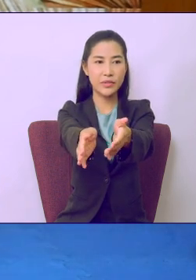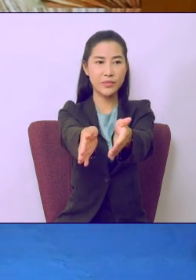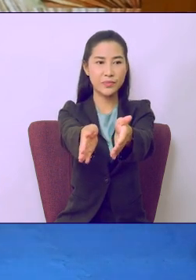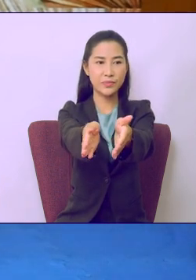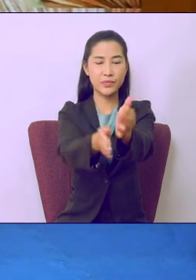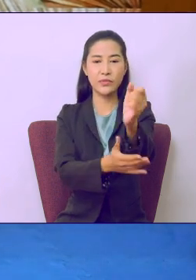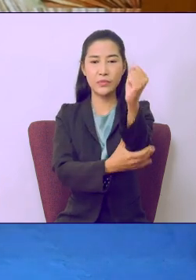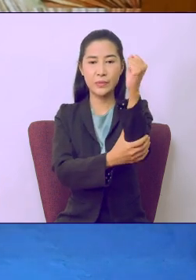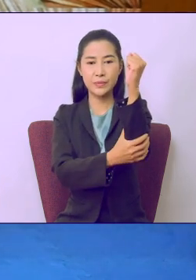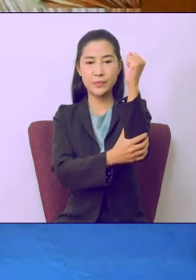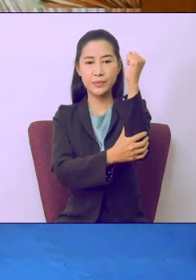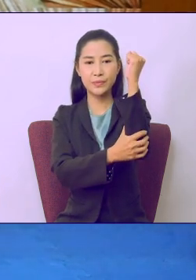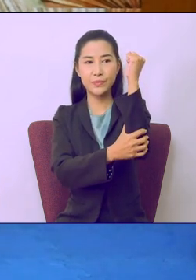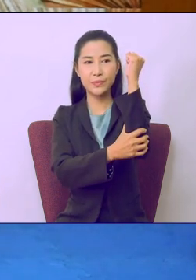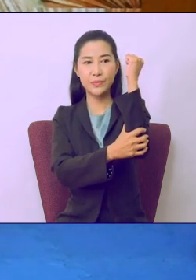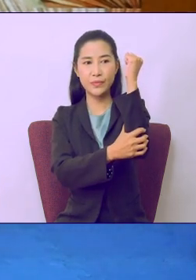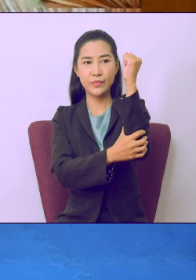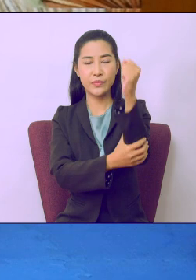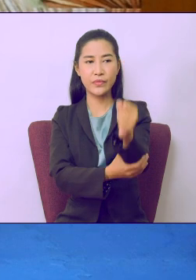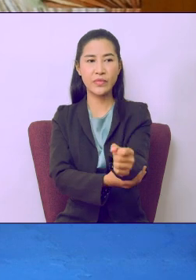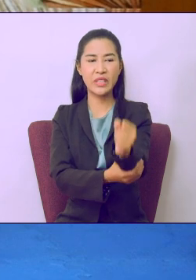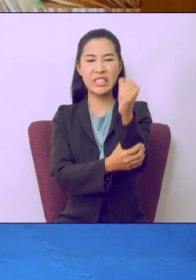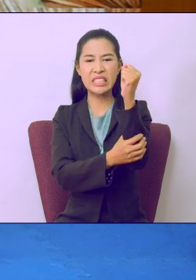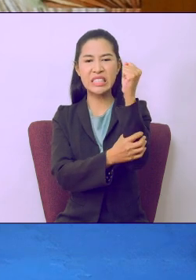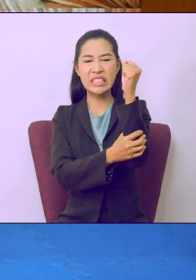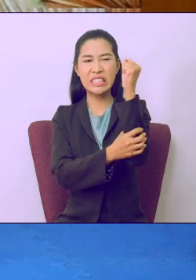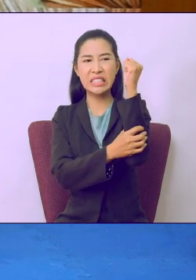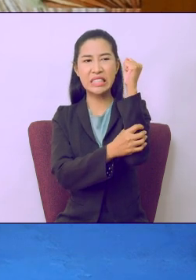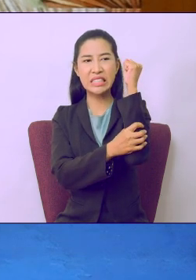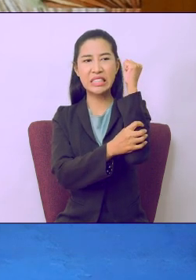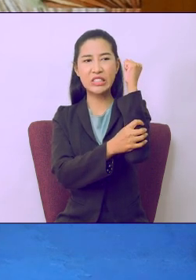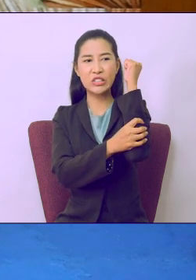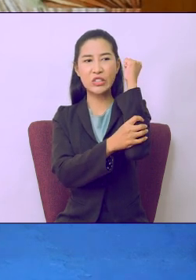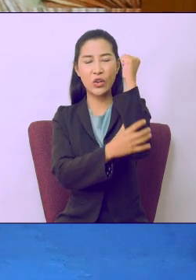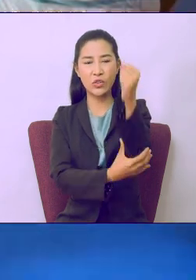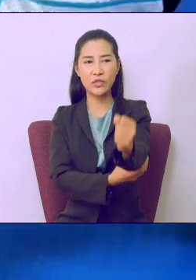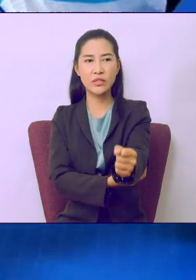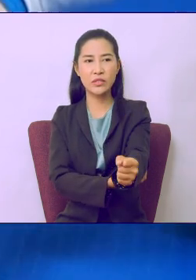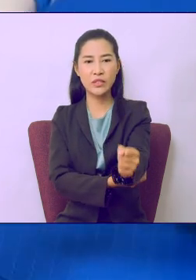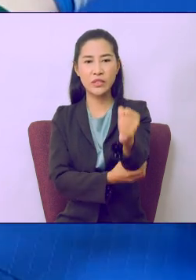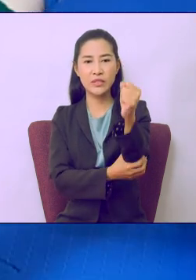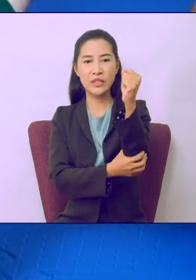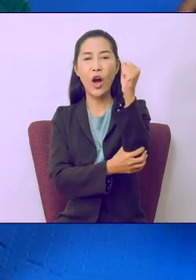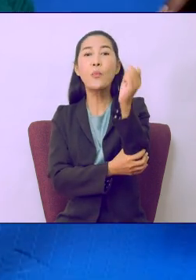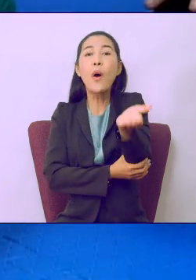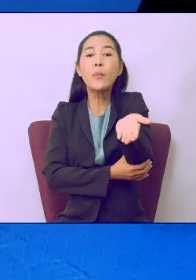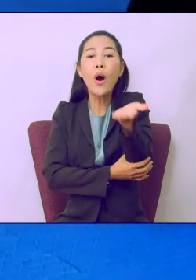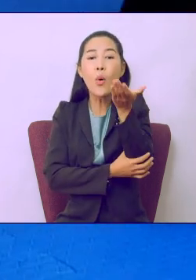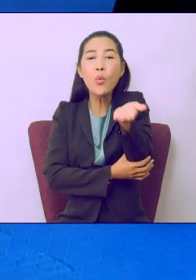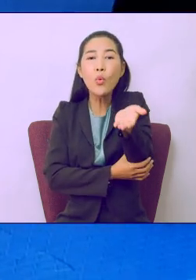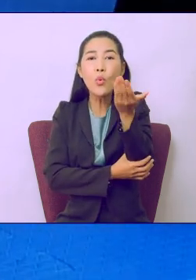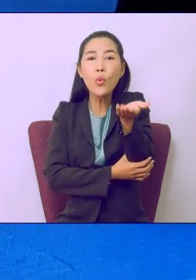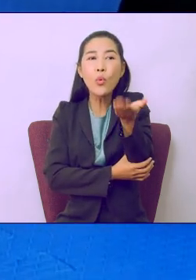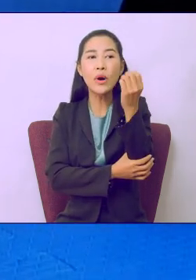ค่อยๆยกขึ้นมาอย่างงี้ครับ 1อ่าอันนี้จะตึงของเขามากเนชั่นมาก 2เนี่ยครับเอาเอาเบาๆเอเบาๆเบา